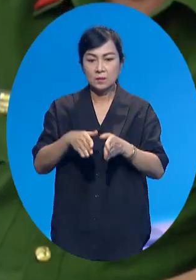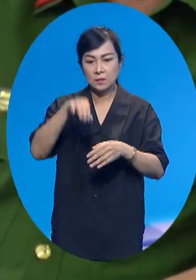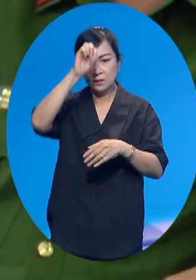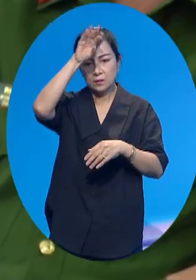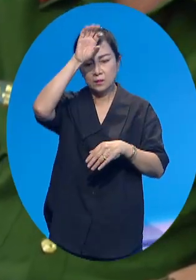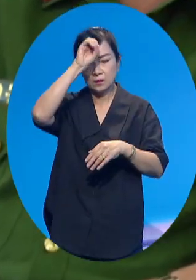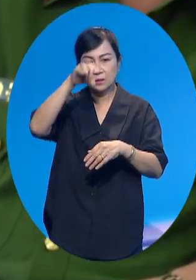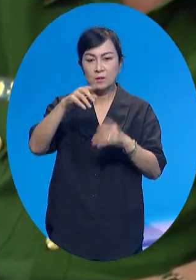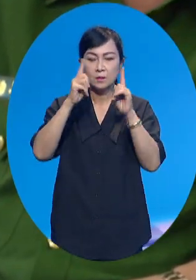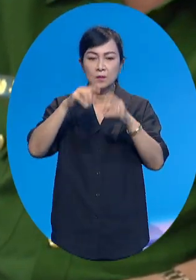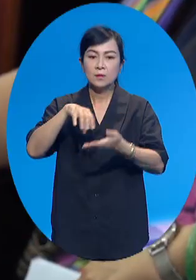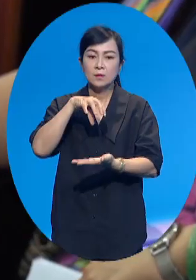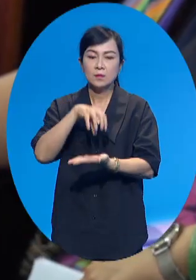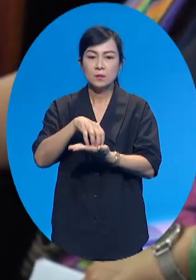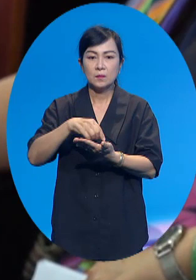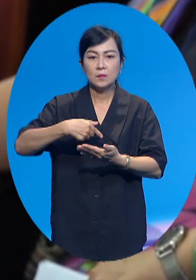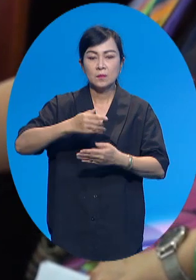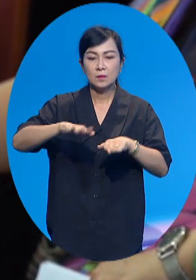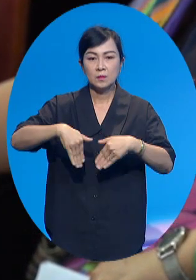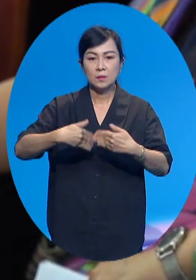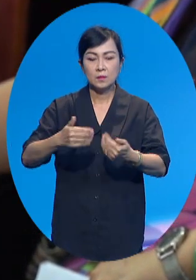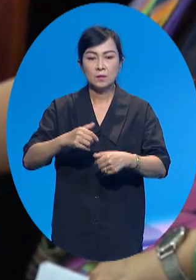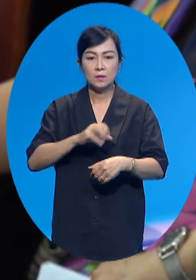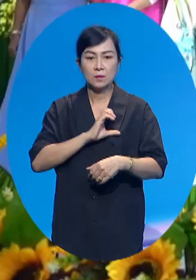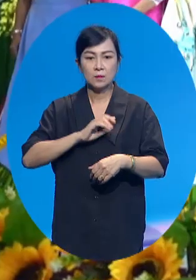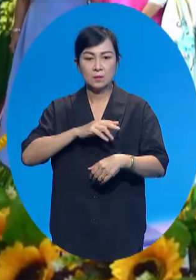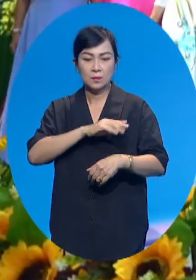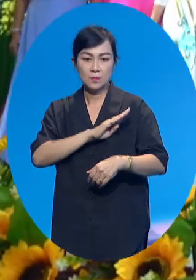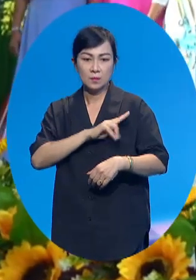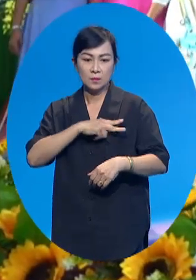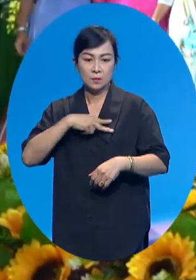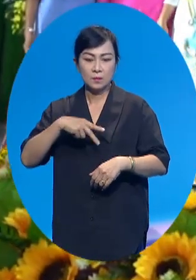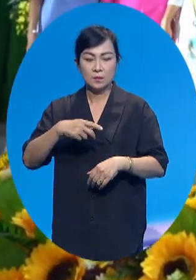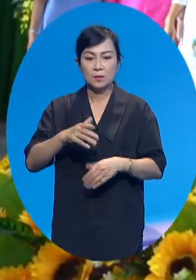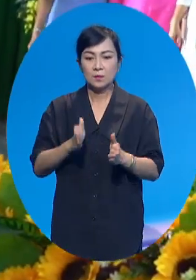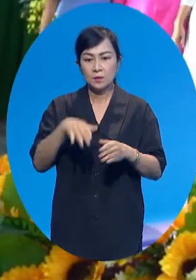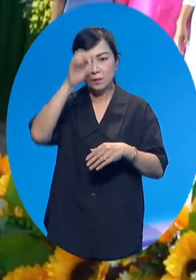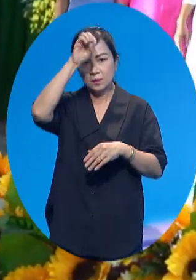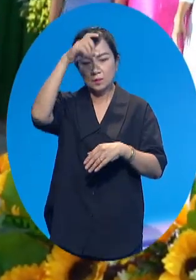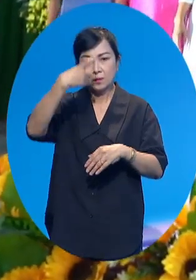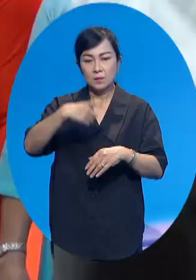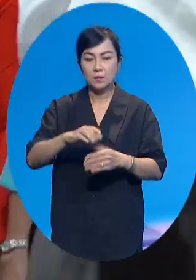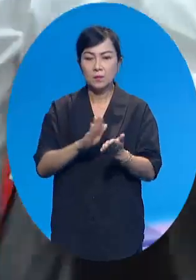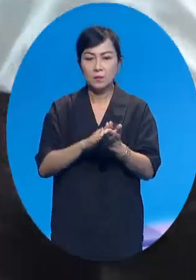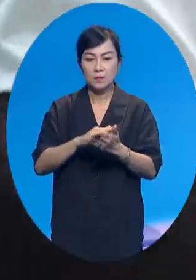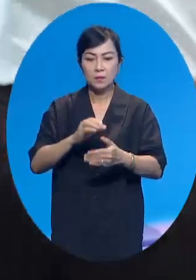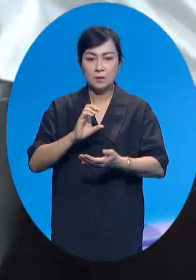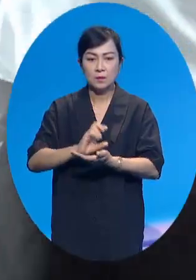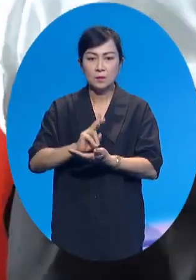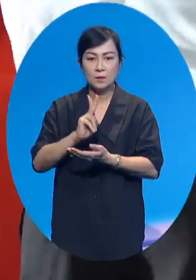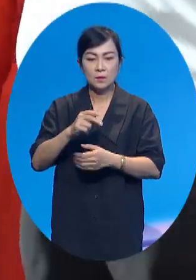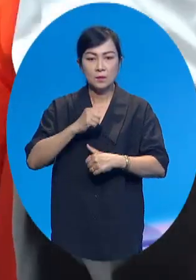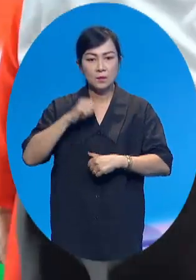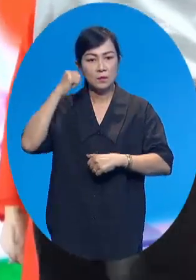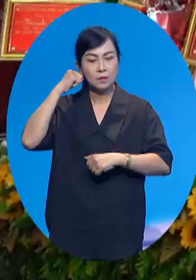đạo địa phương đã gửi lời chúc mừng đến tập thể cán bộ, công nhân, viên chức ngành giáo dục quận, biểu dương những cống hiến của các thầy cô, đánh giá cao